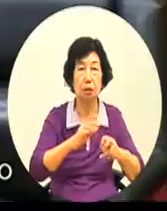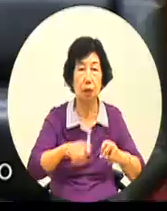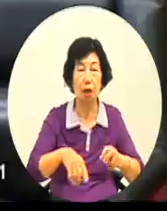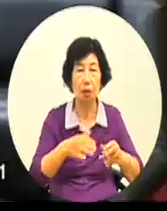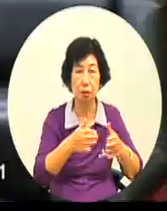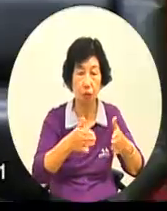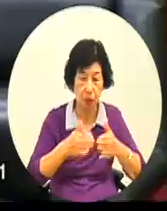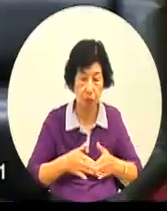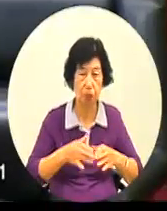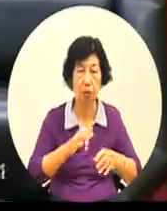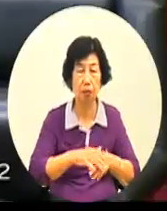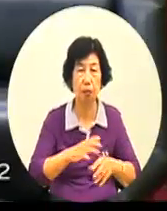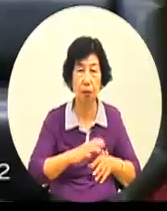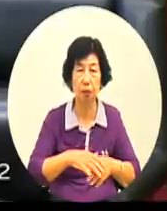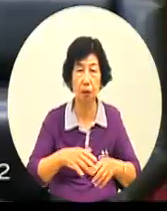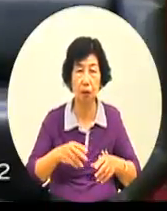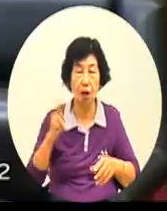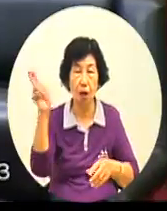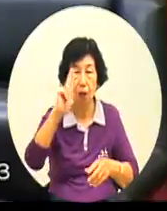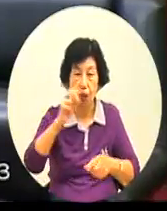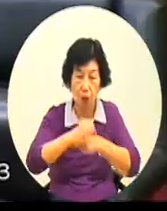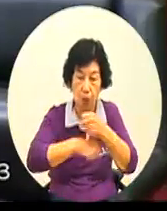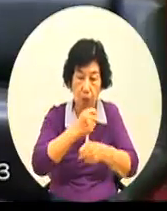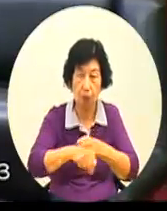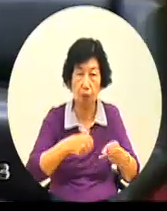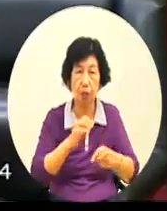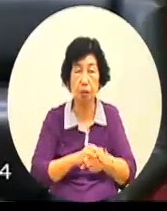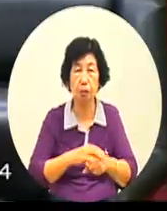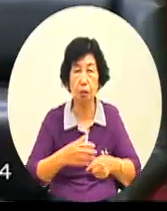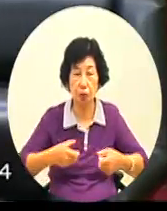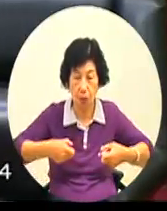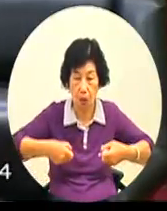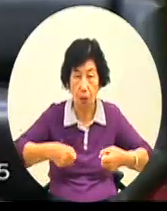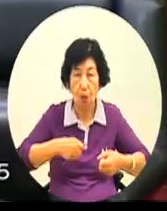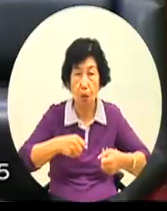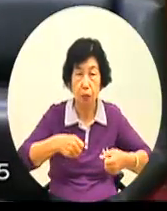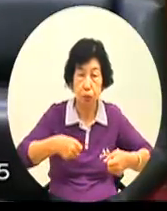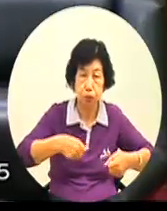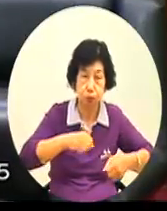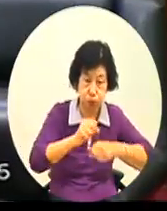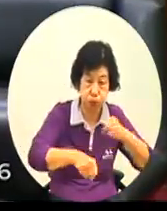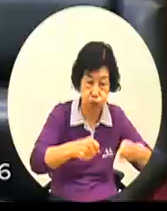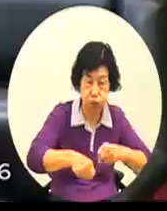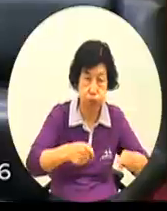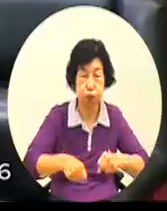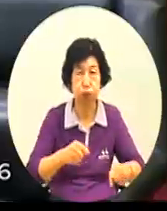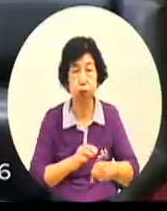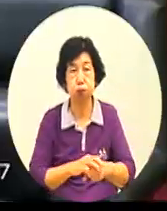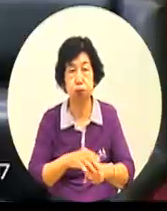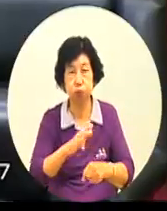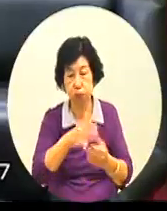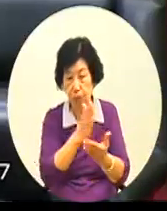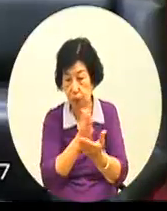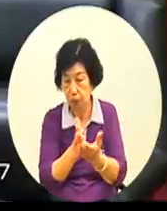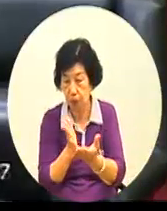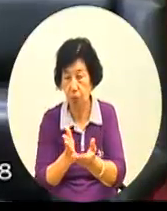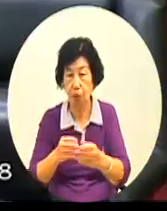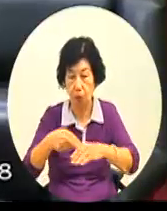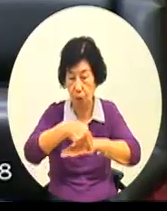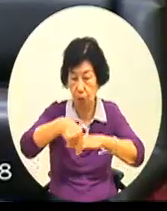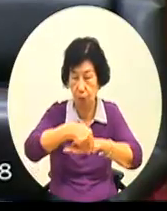电动代步车，你们有没有认真过去为我们的乡亲去做这样的一个规划？没有。